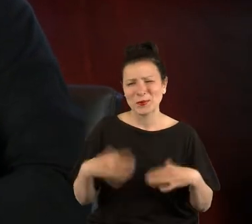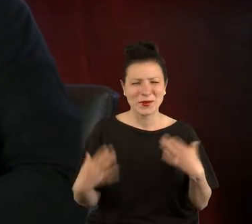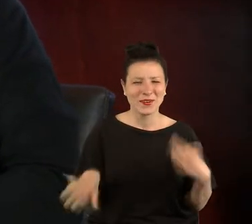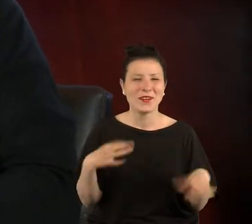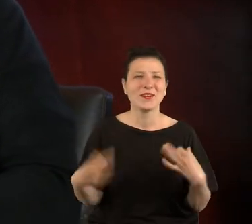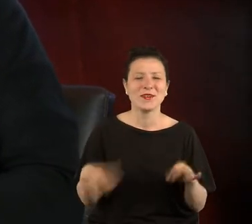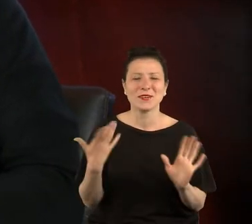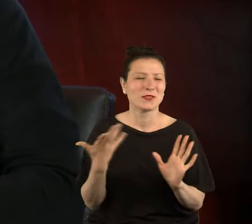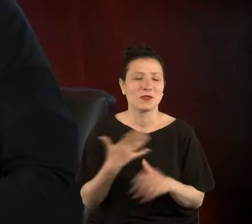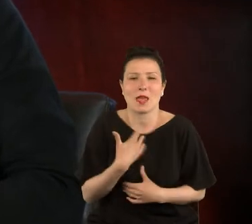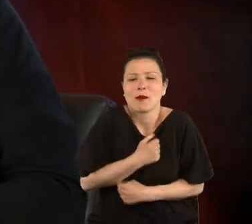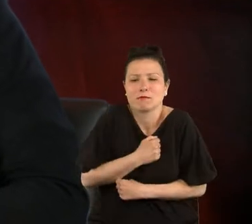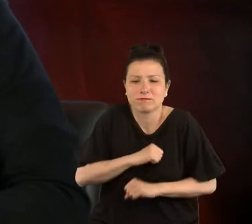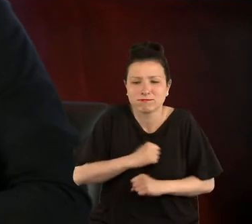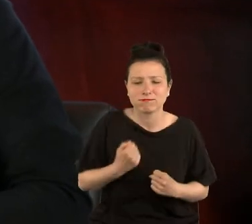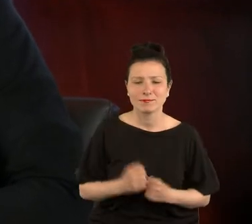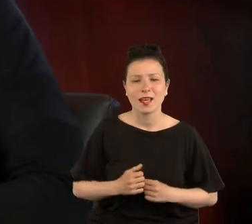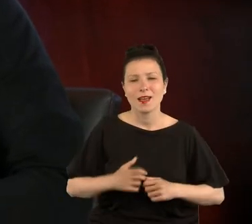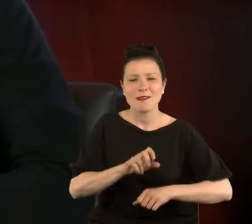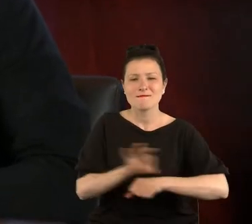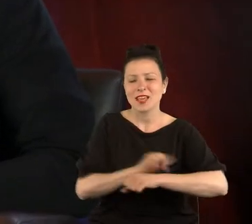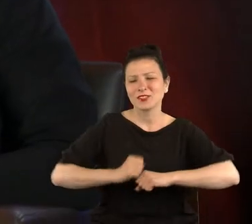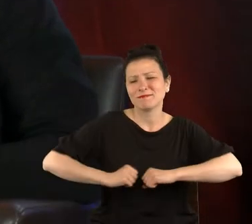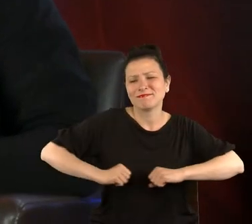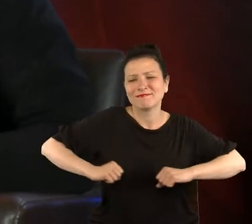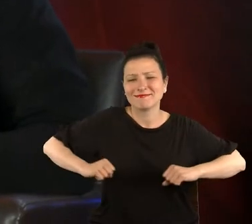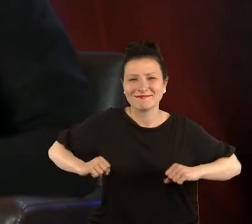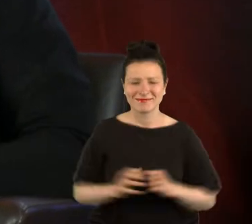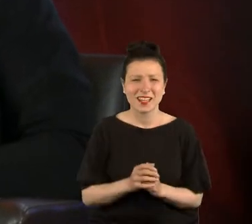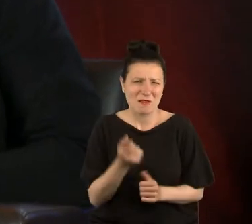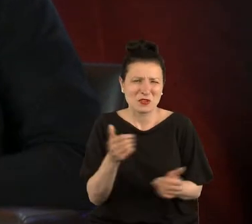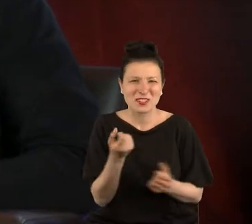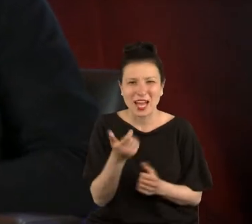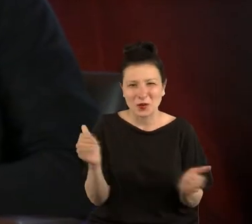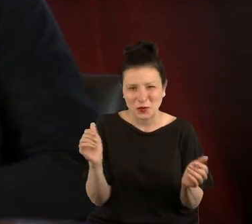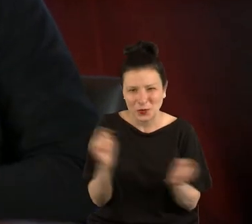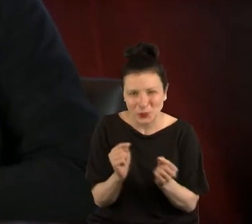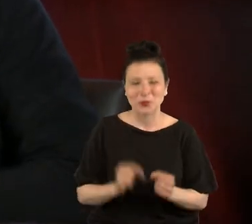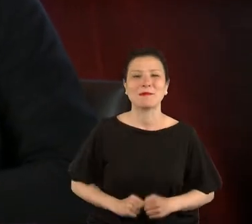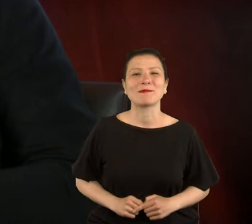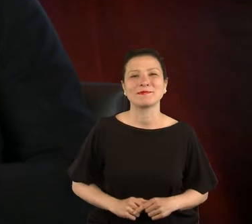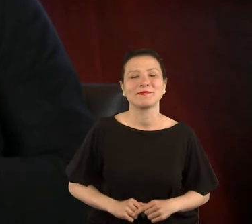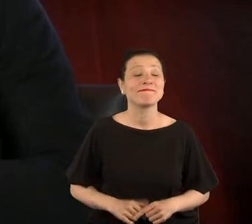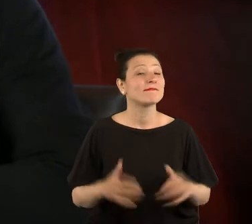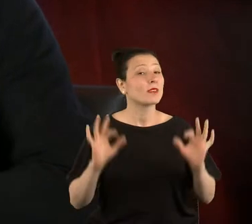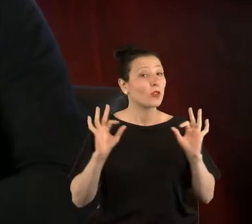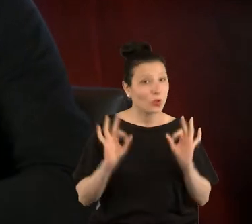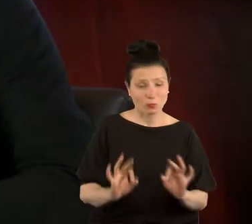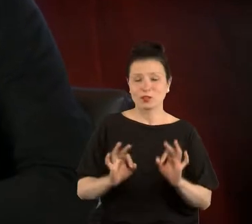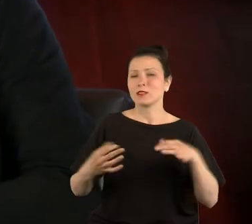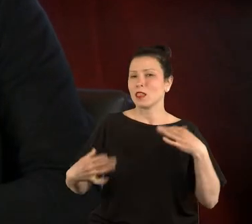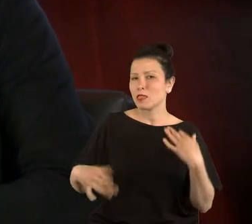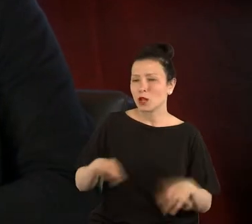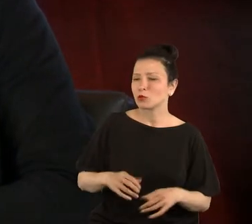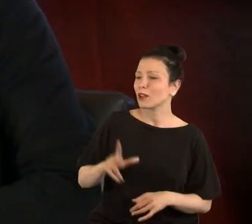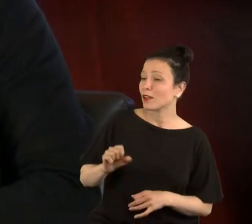nic nas nie ściska. Mięśnie się troszkę rozpostowały, chociaż może za krótko. Dobrze. No więc na luzie. Kasiu